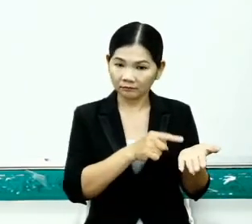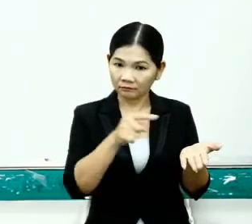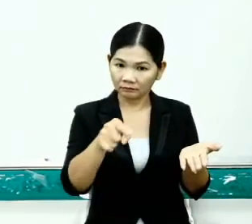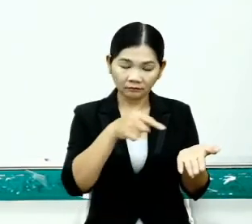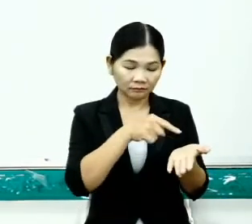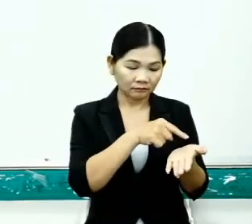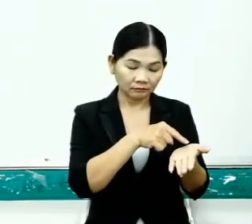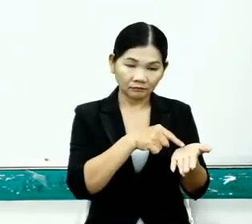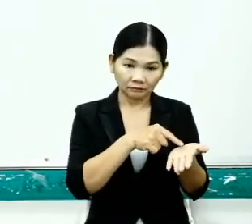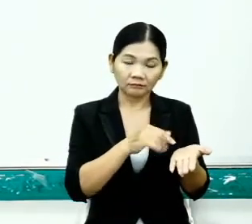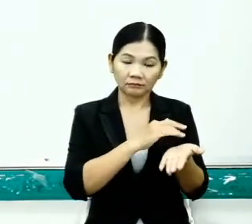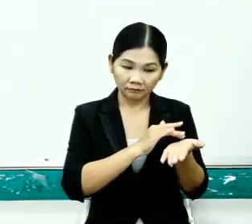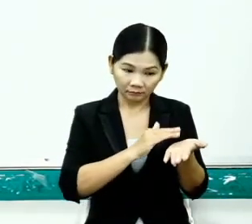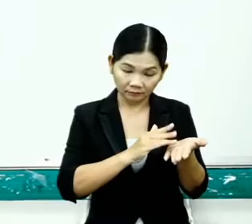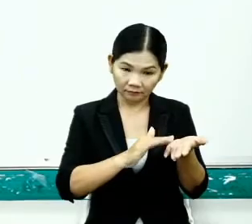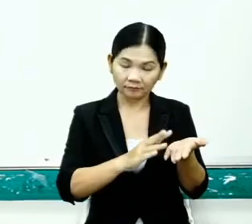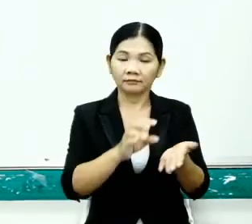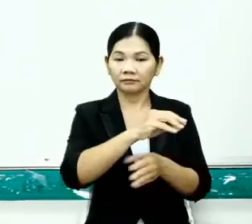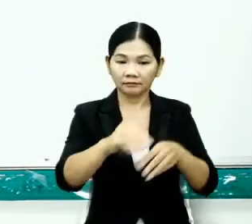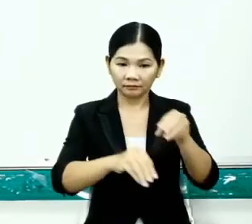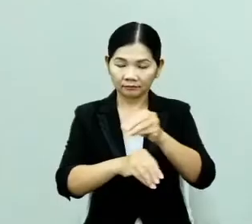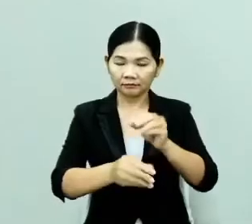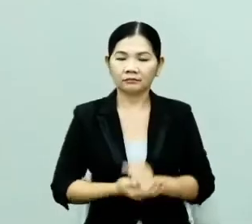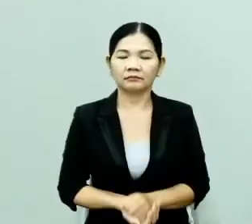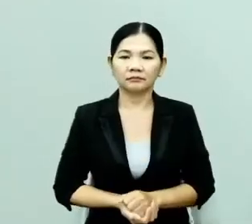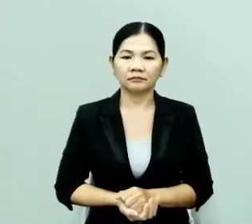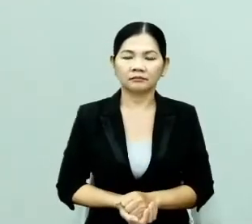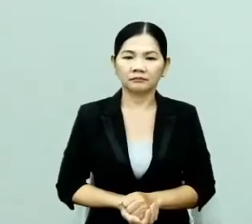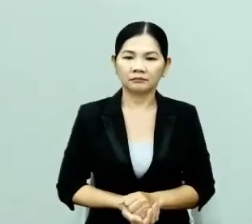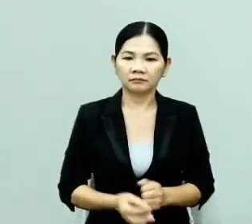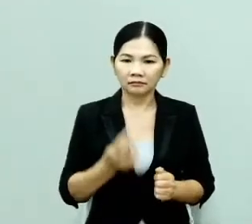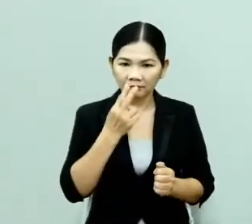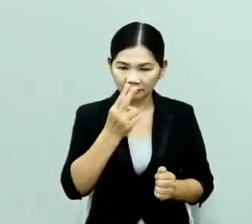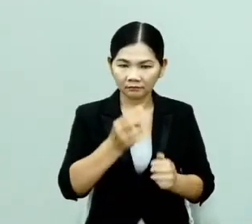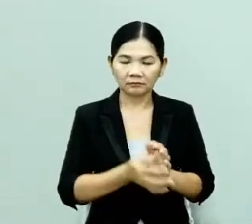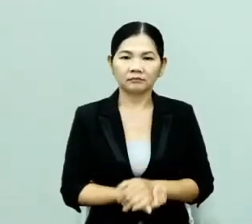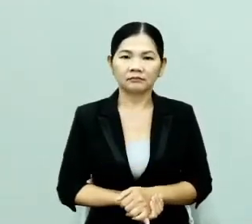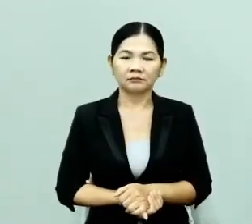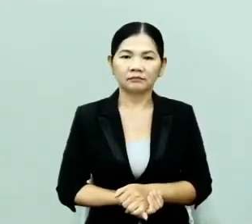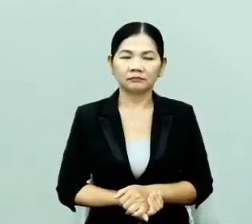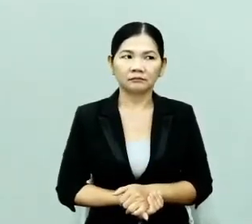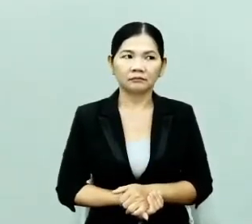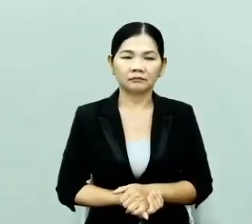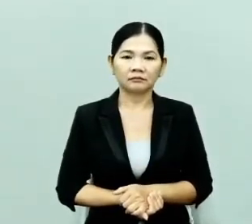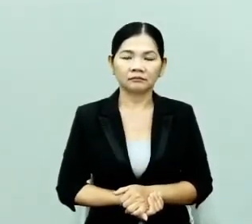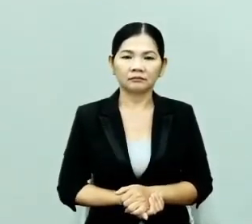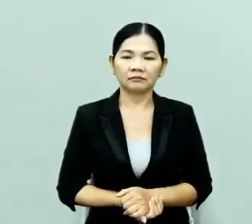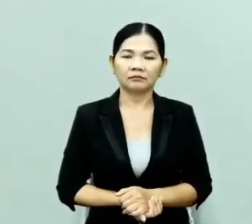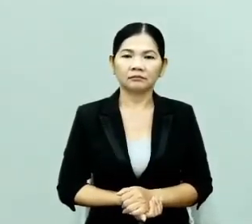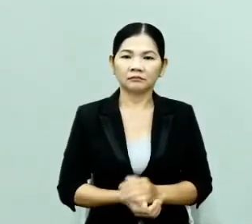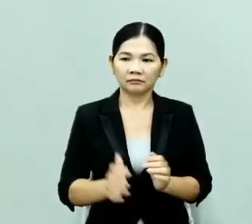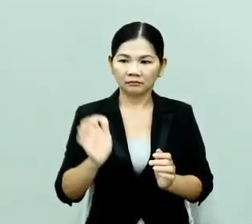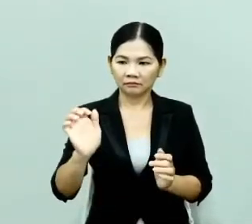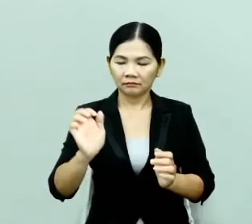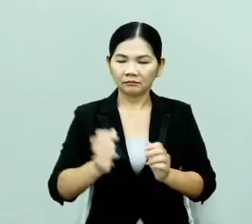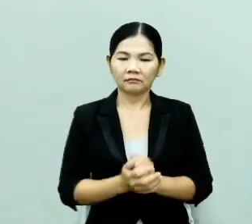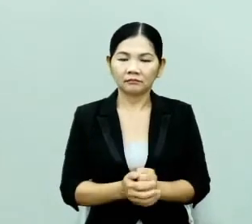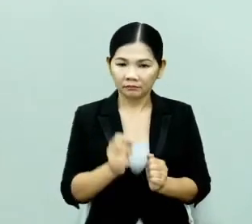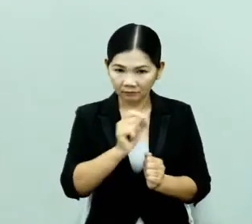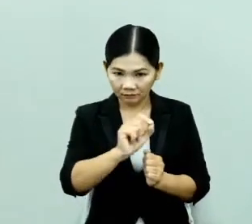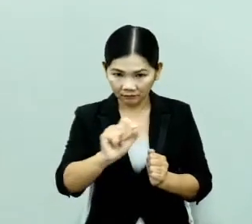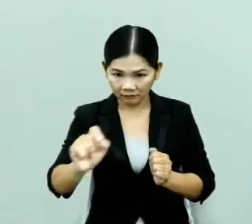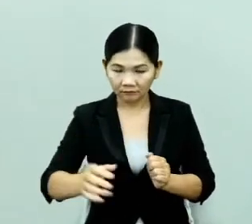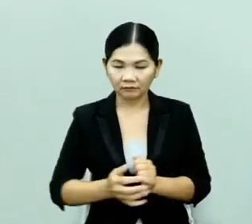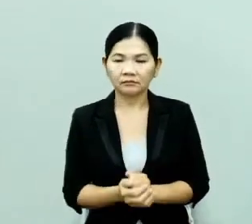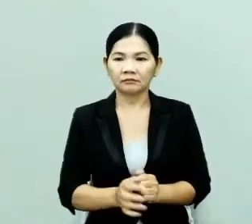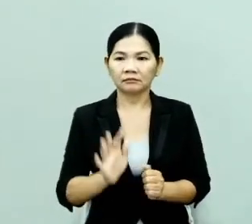ដែលមានចាដែលមានចលចលនាណាអញ្ចឹងកូនដាក់ចង្អុលដៃឲ្យចំអសចដែលមានចលនាកូនសរសេរ